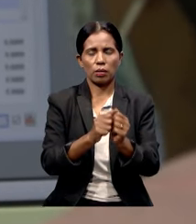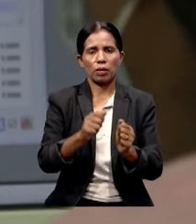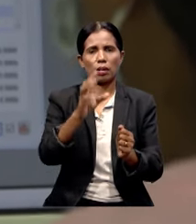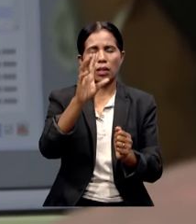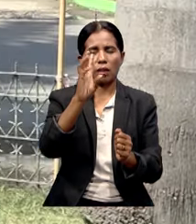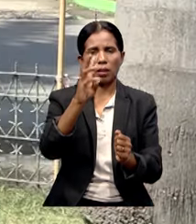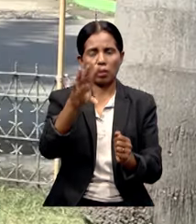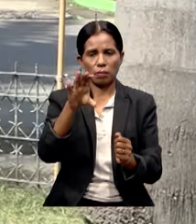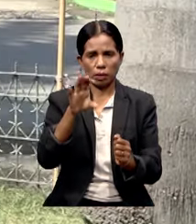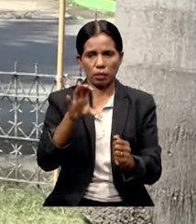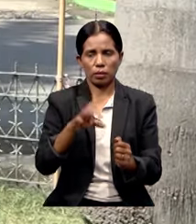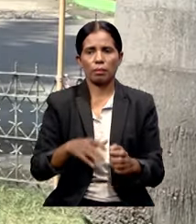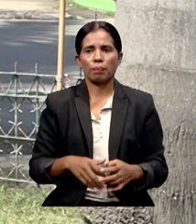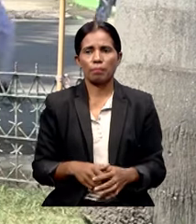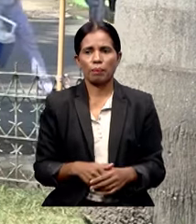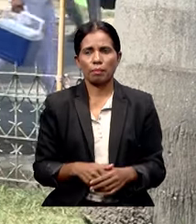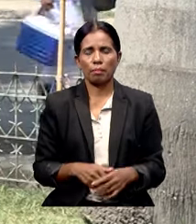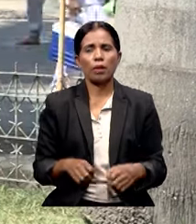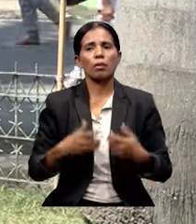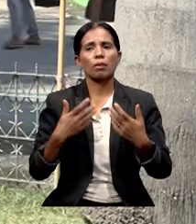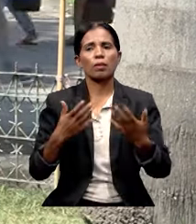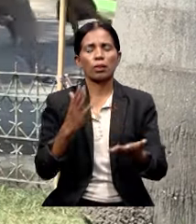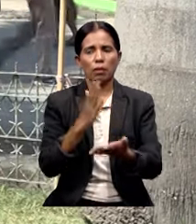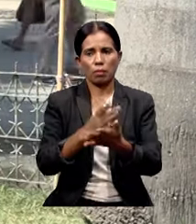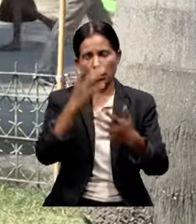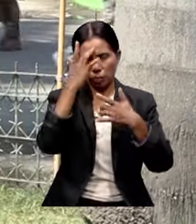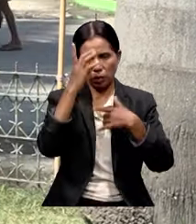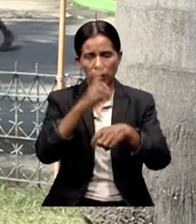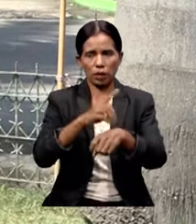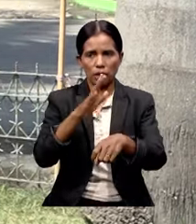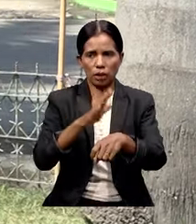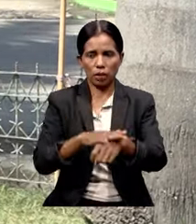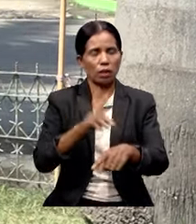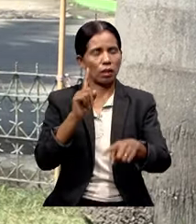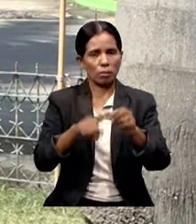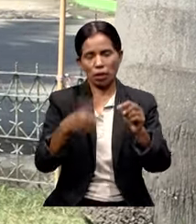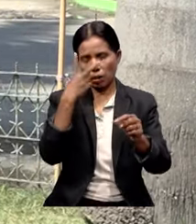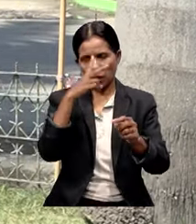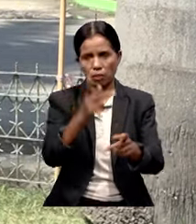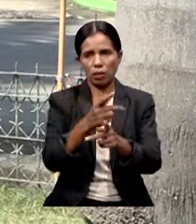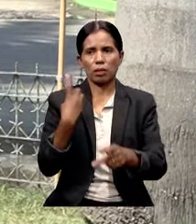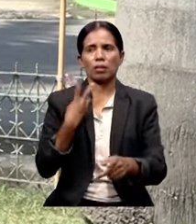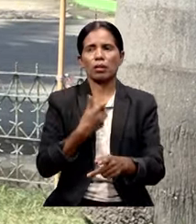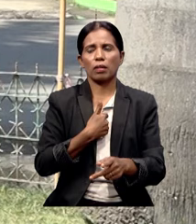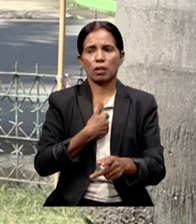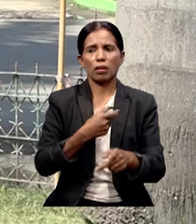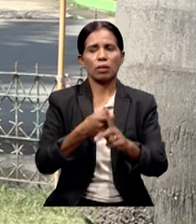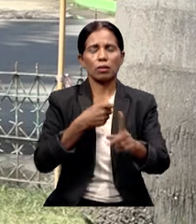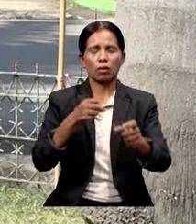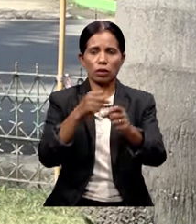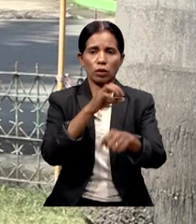hat. O insato prevene moras dengue? Que tal uam protezi tenian husi susuk ne